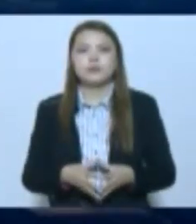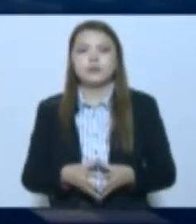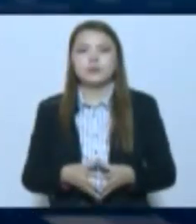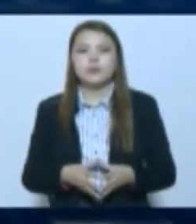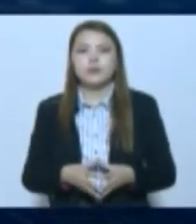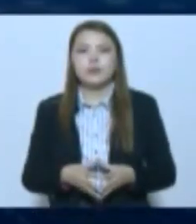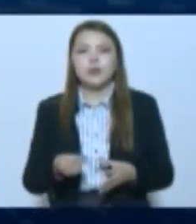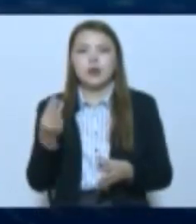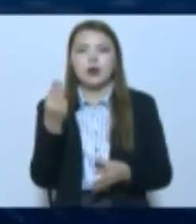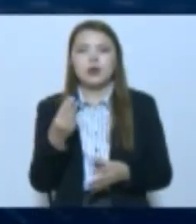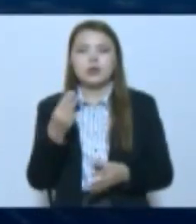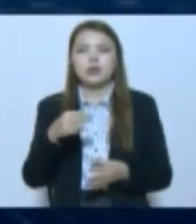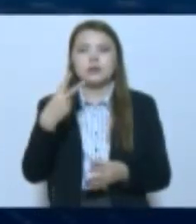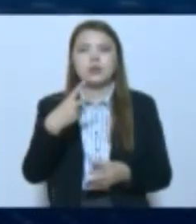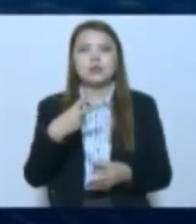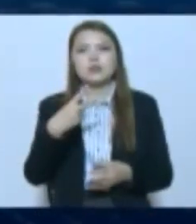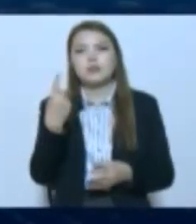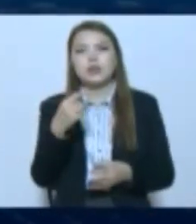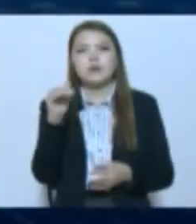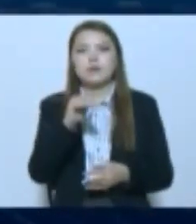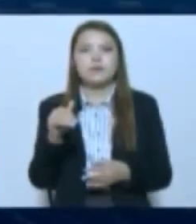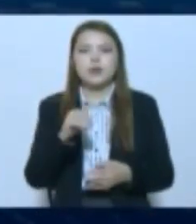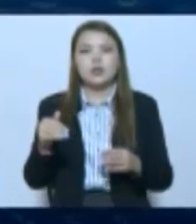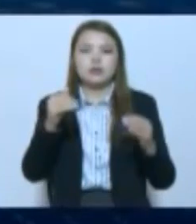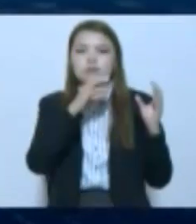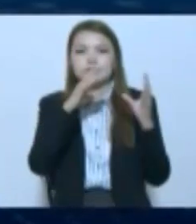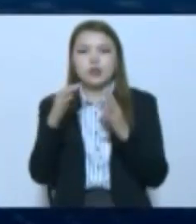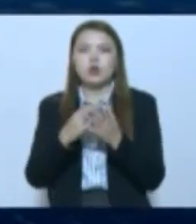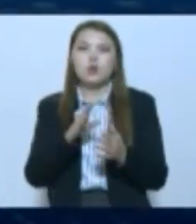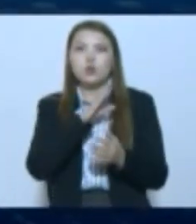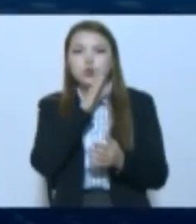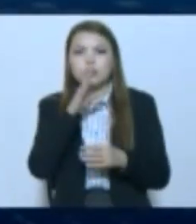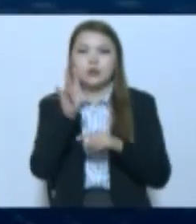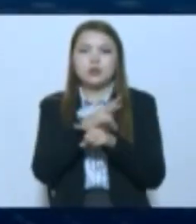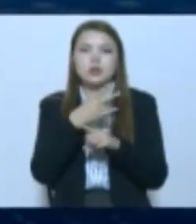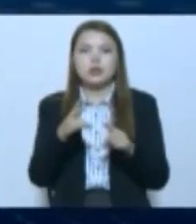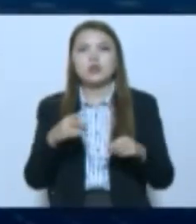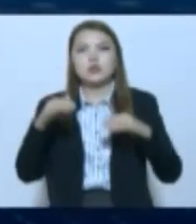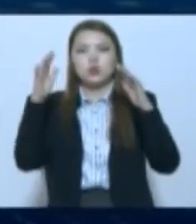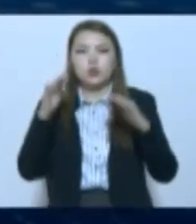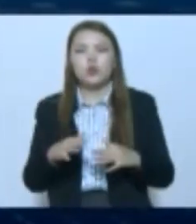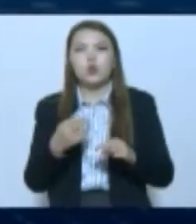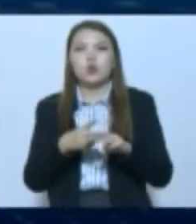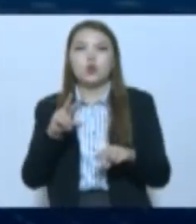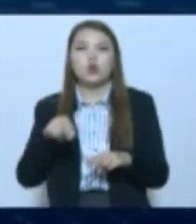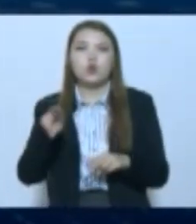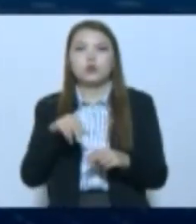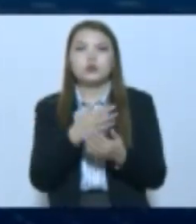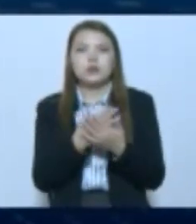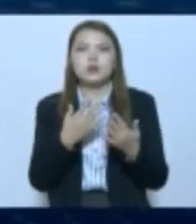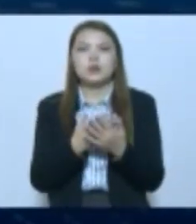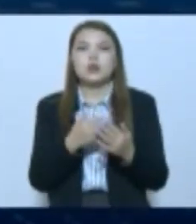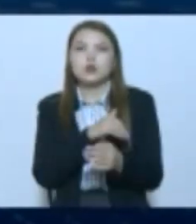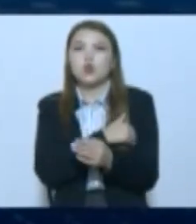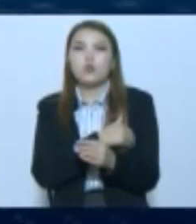городе Актау 21 февраля переменная облачность. Ночью и утром осадки, дождь, снег, гололед. Температура